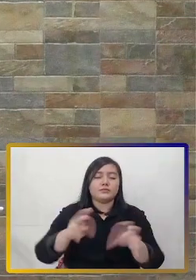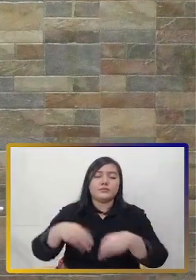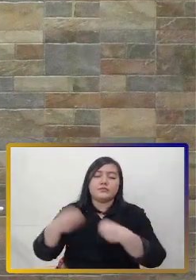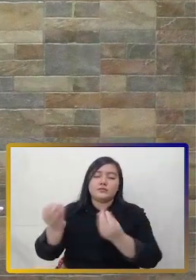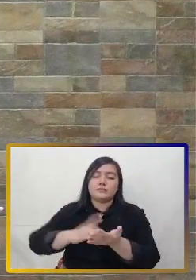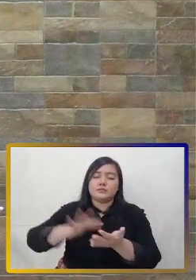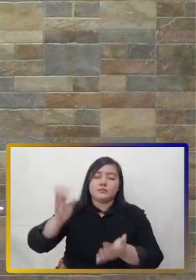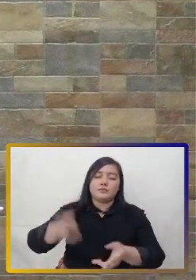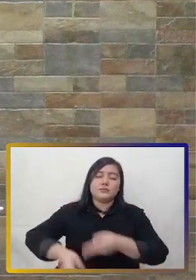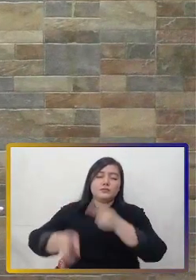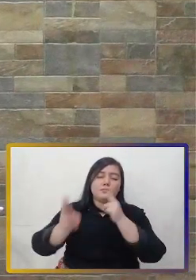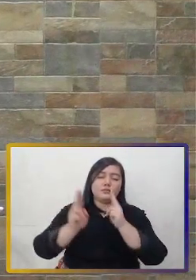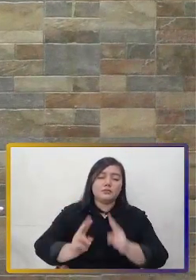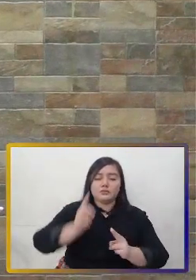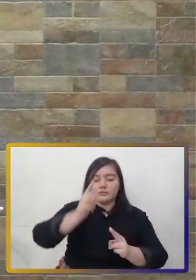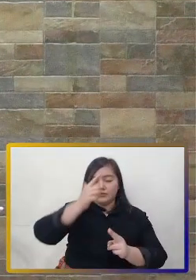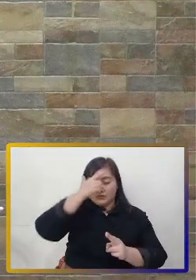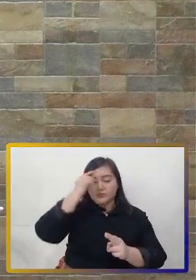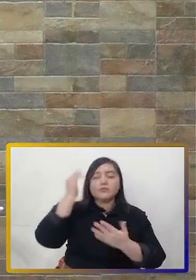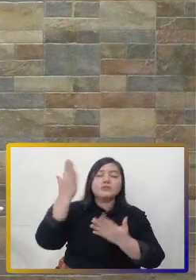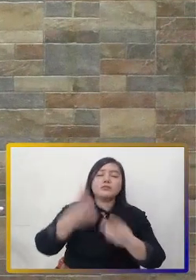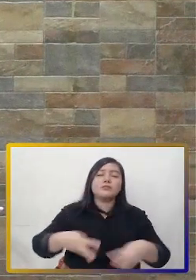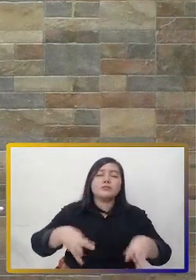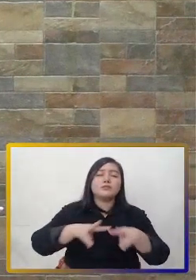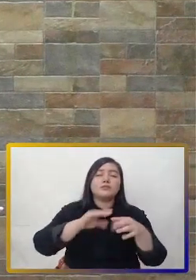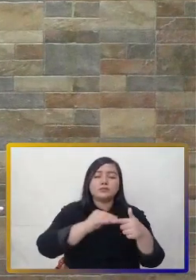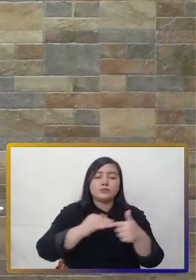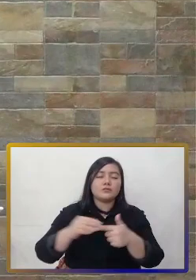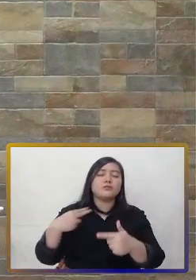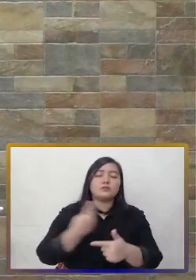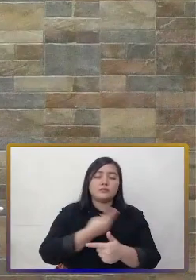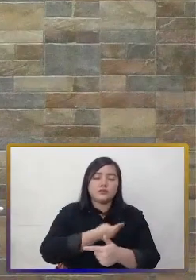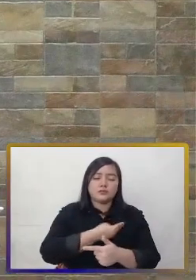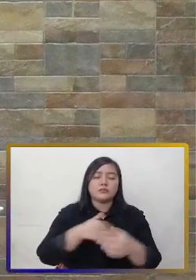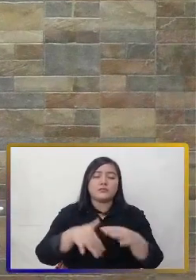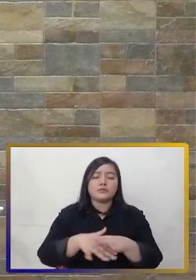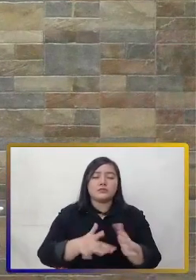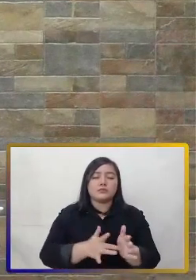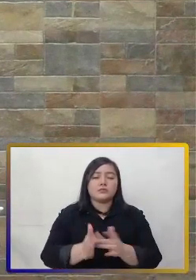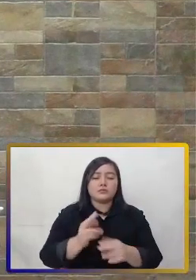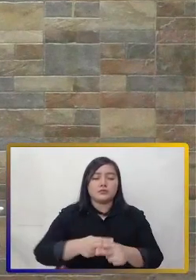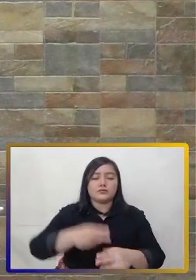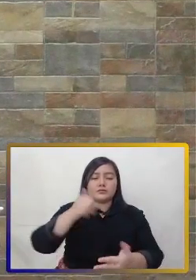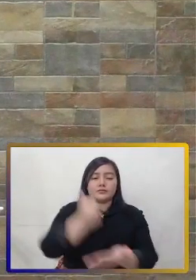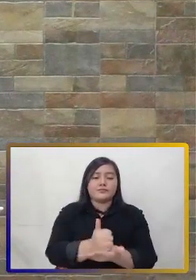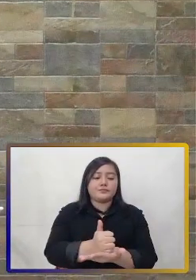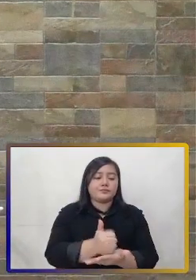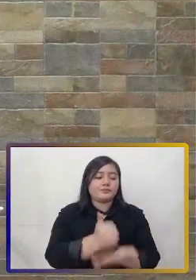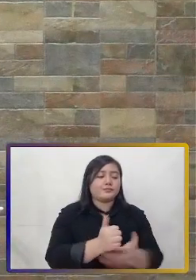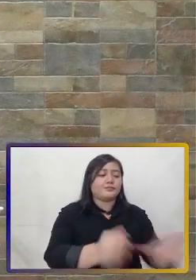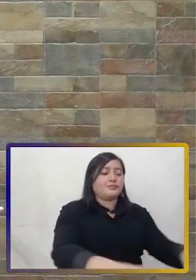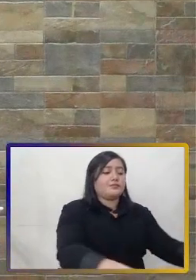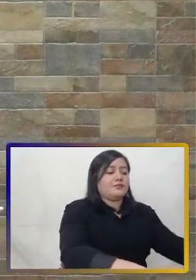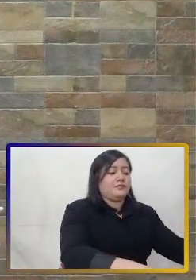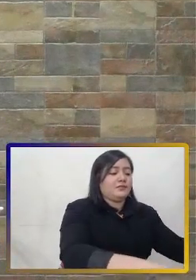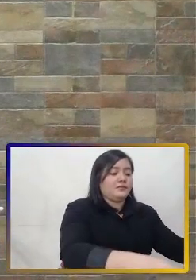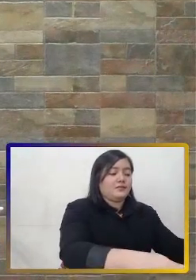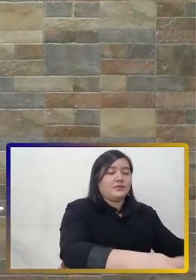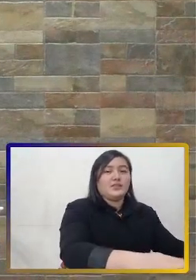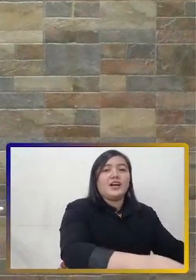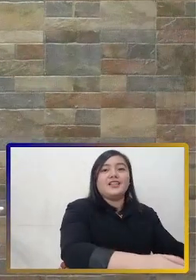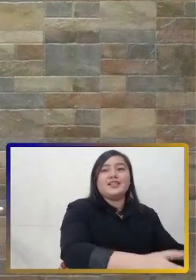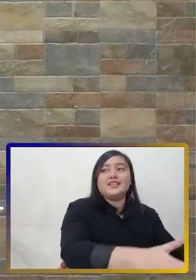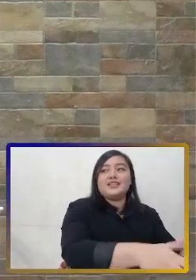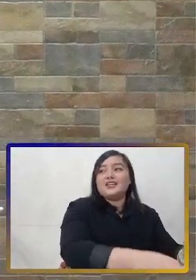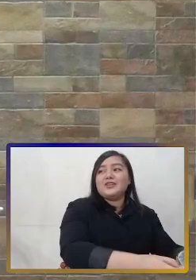art worthy. Guide us for the rest of the service. In Jesus' name I pray. Amen. All right, remain standing, please, at tayo